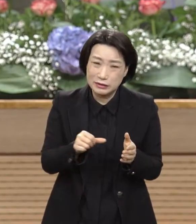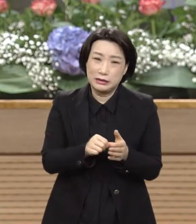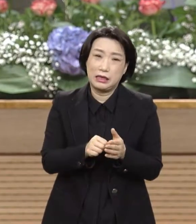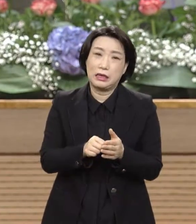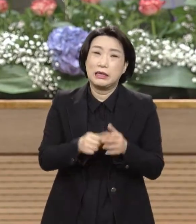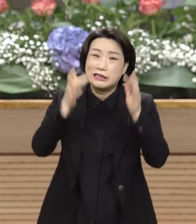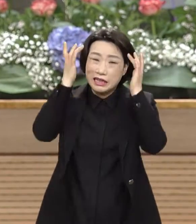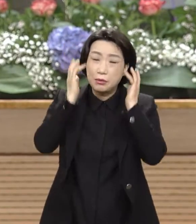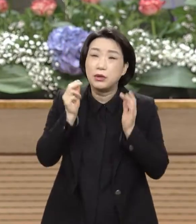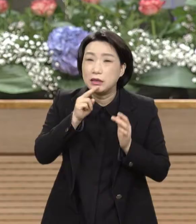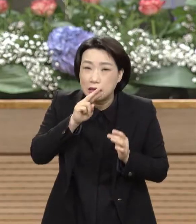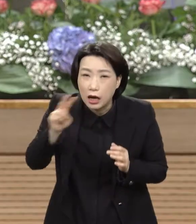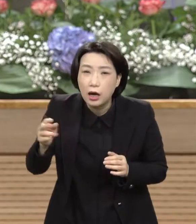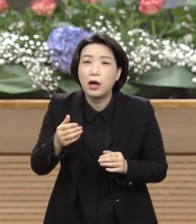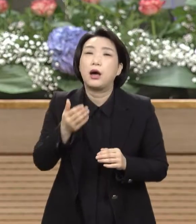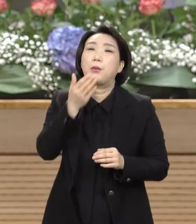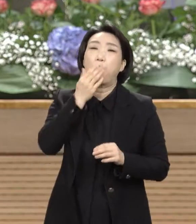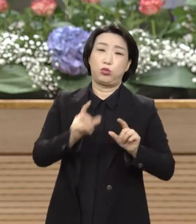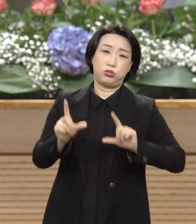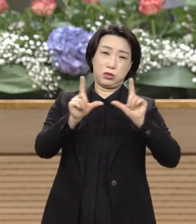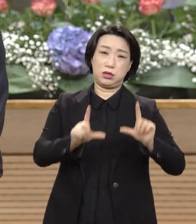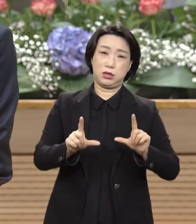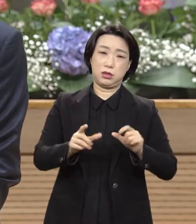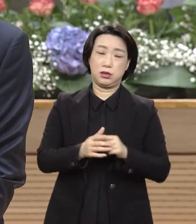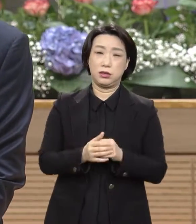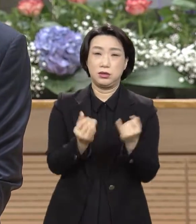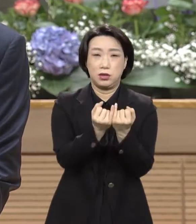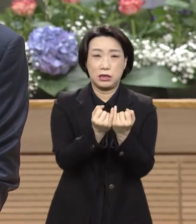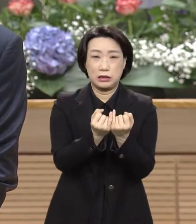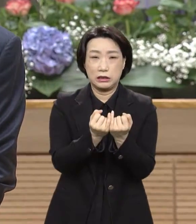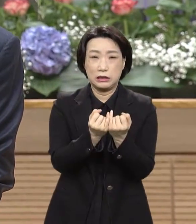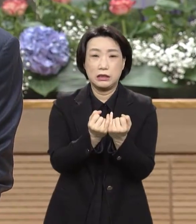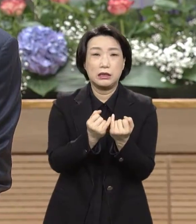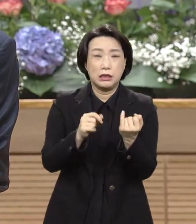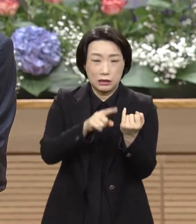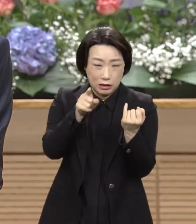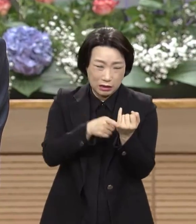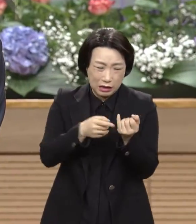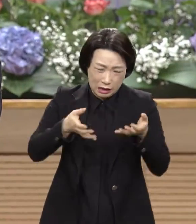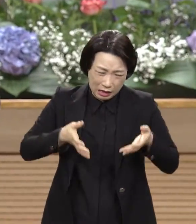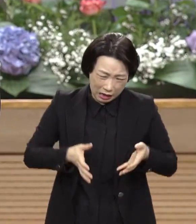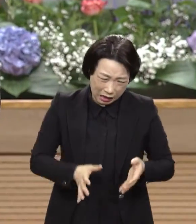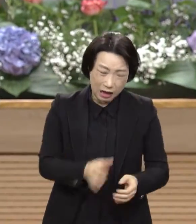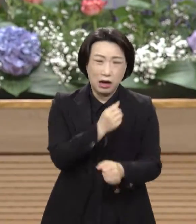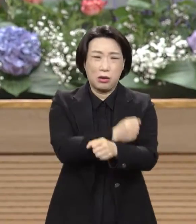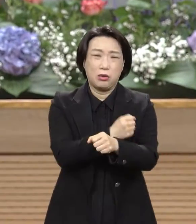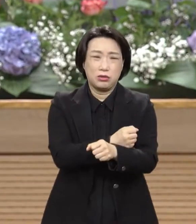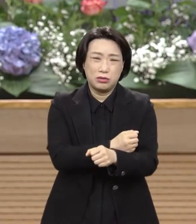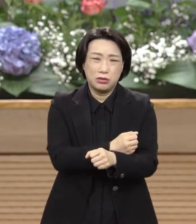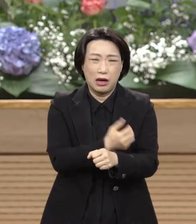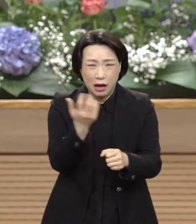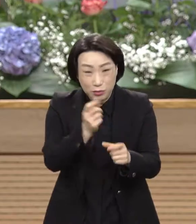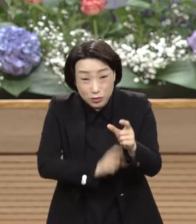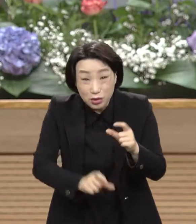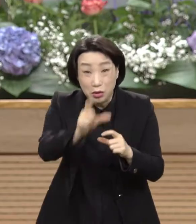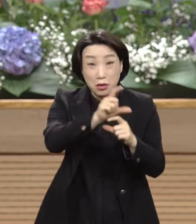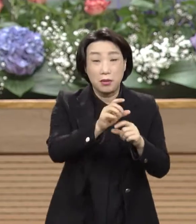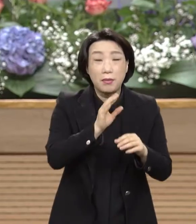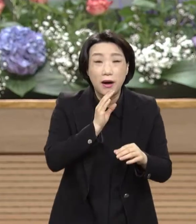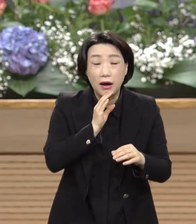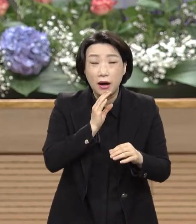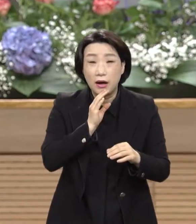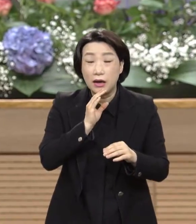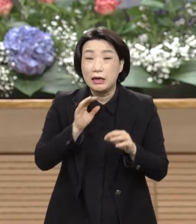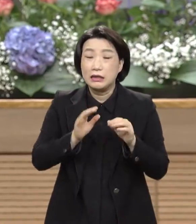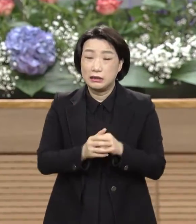평생이 땀 흘려야 먹고 살고 여자는 해산의 수부의 고통을 더하고 이